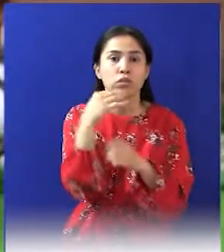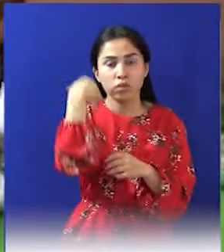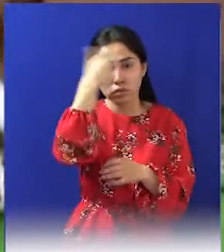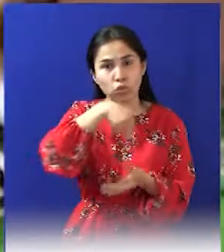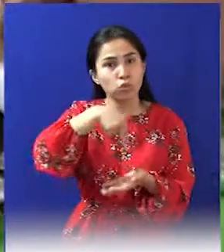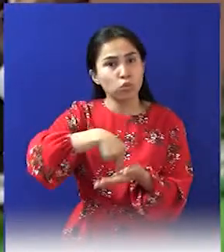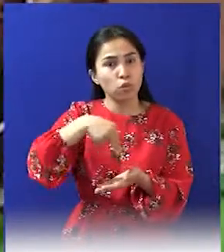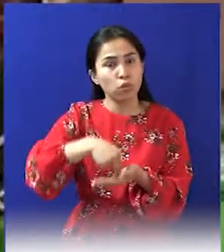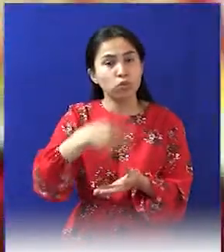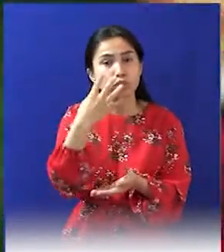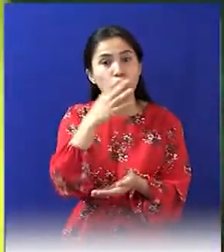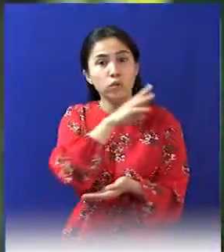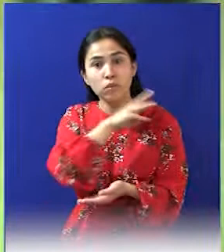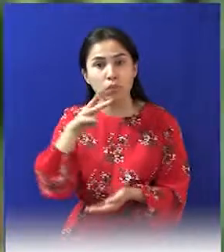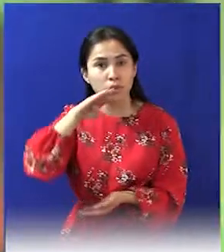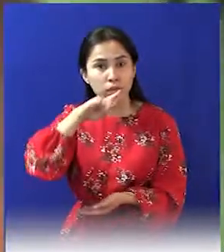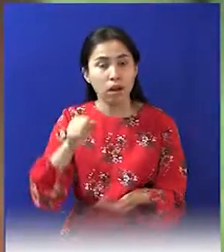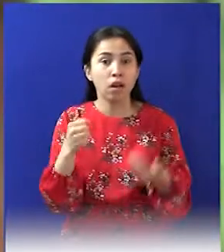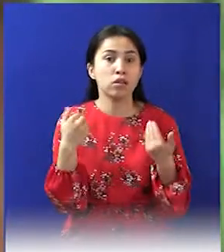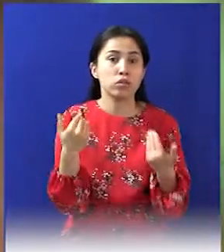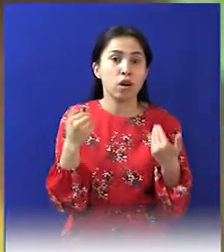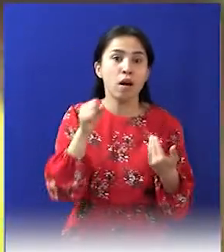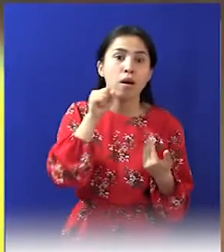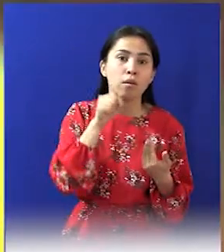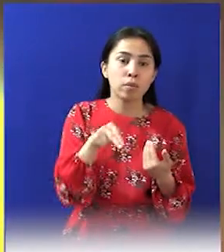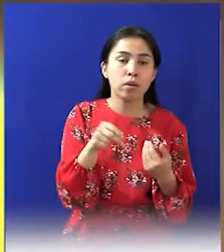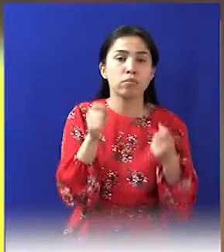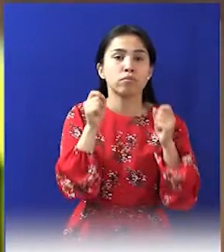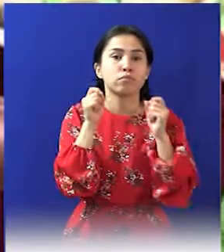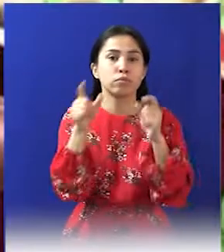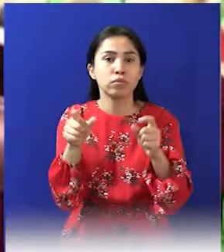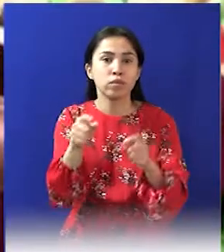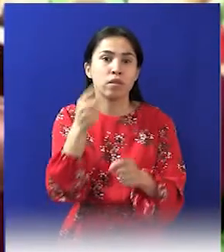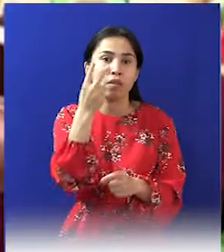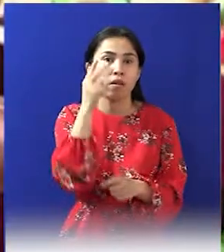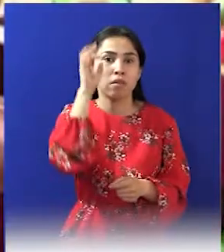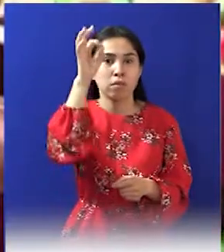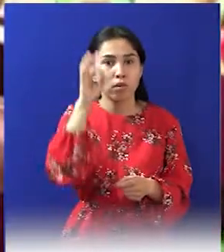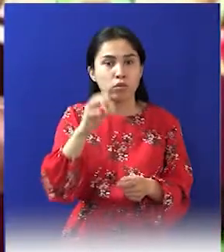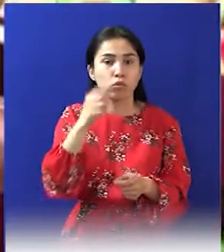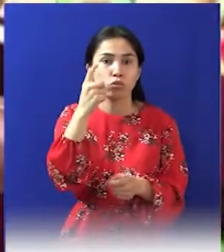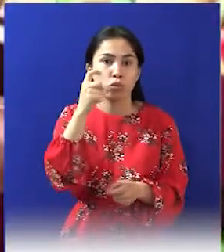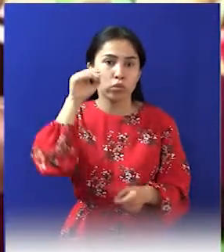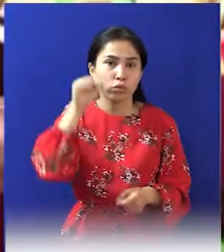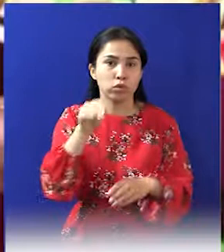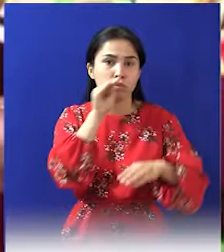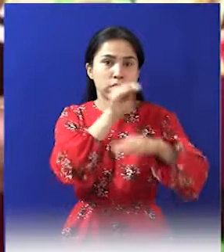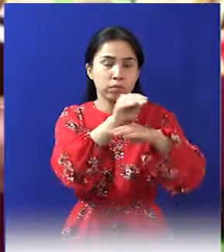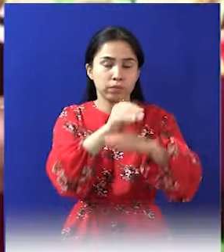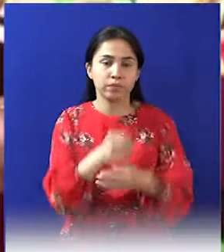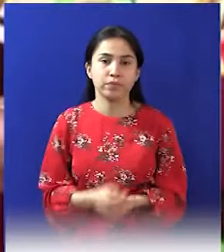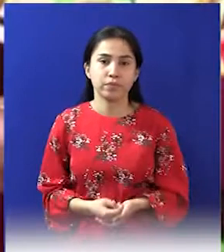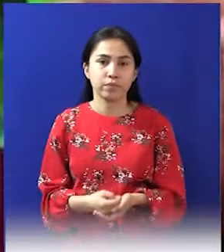себя проведение онлайн-экскурсии, которая познакомила зрителей с уникальными экспонатами древнего Тараза, история